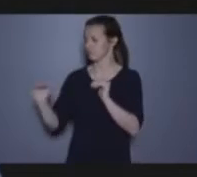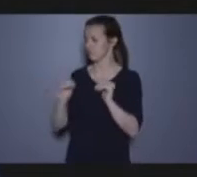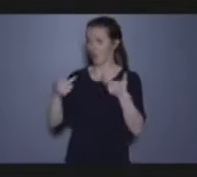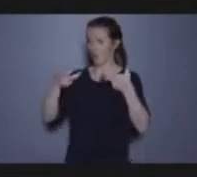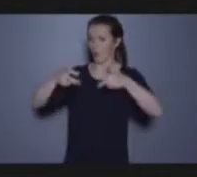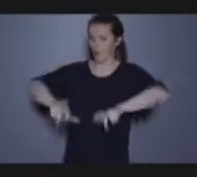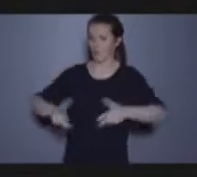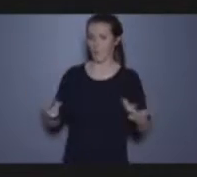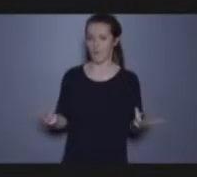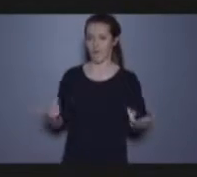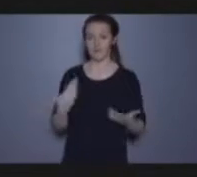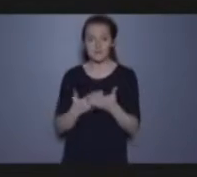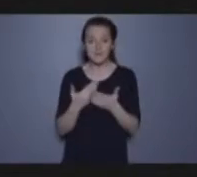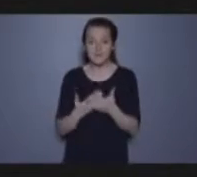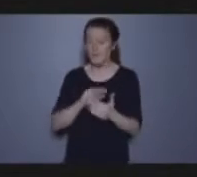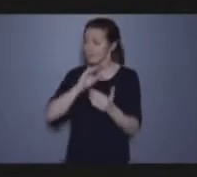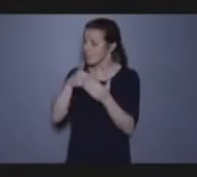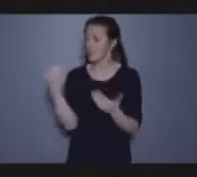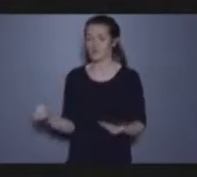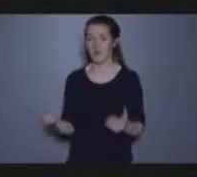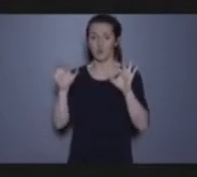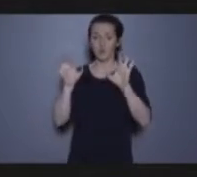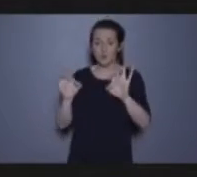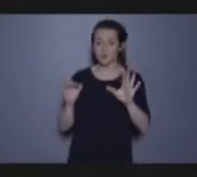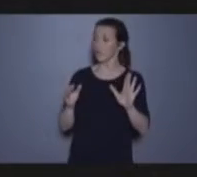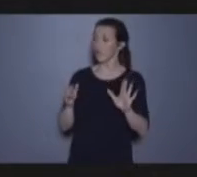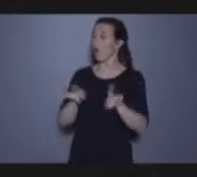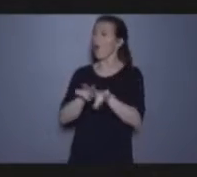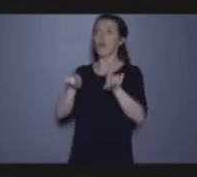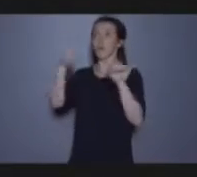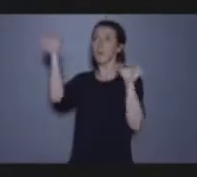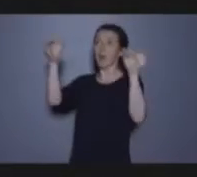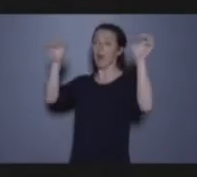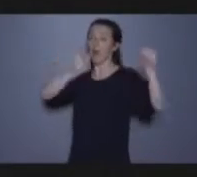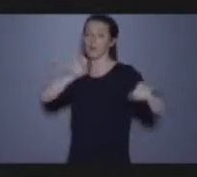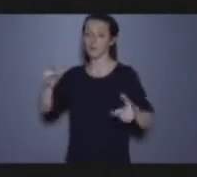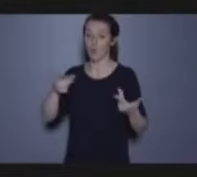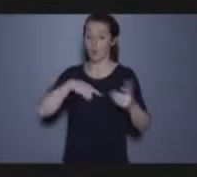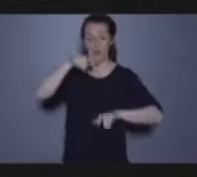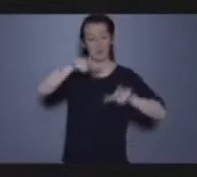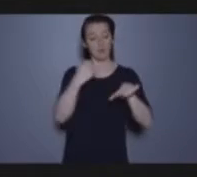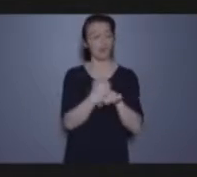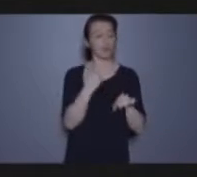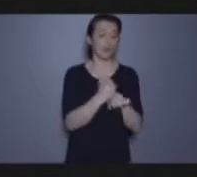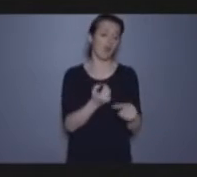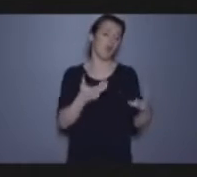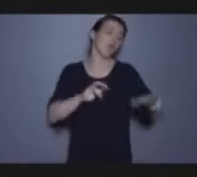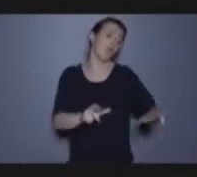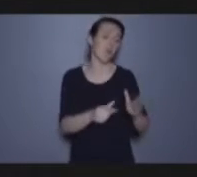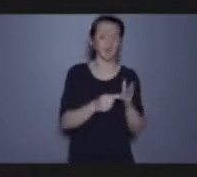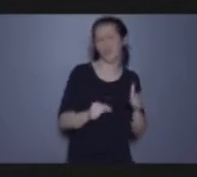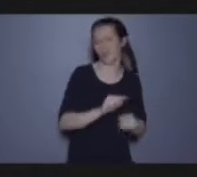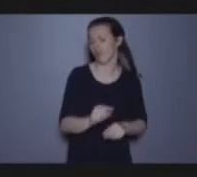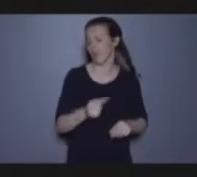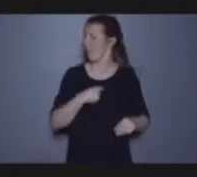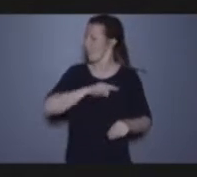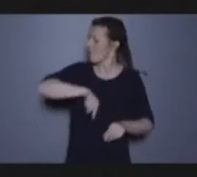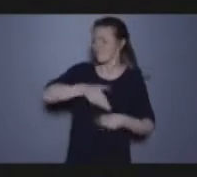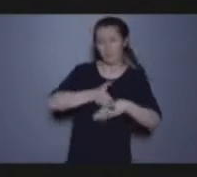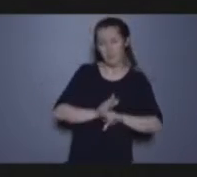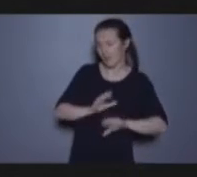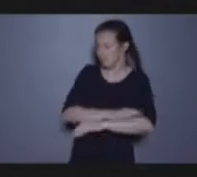l'harmonisation fiscale. Voilà l'explication. Ça ne doit rien à la magie, ni au fait que les travailleurs ne voudraient pas assez travailler, parce que ce n'est pas vrai, ils y sont